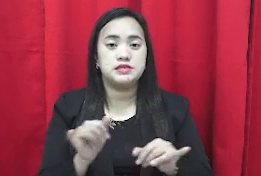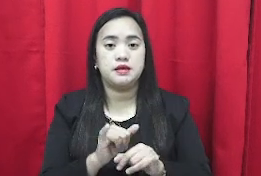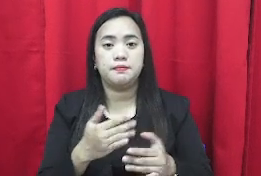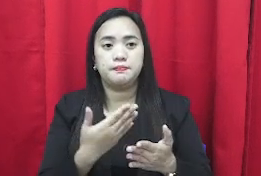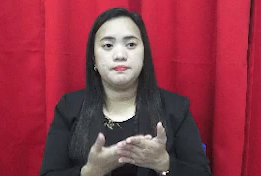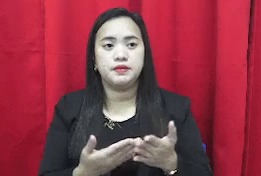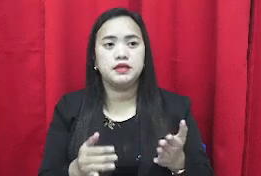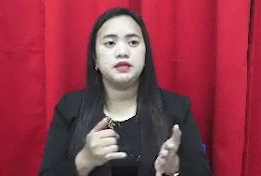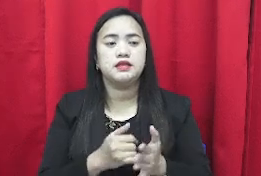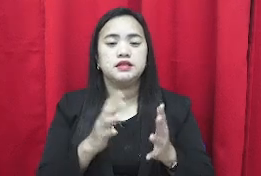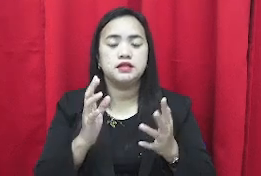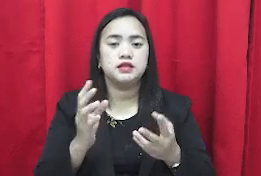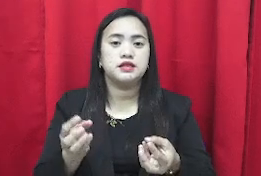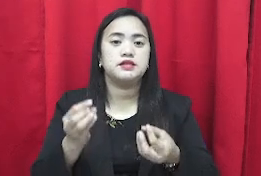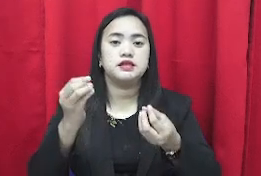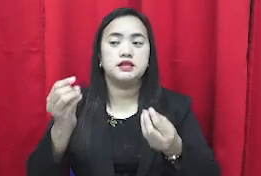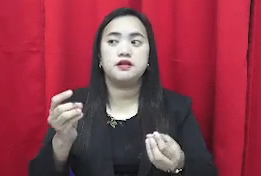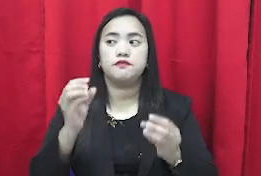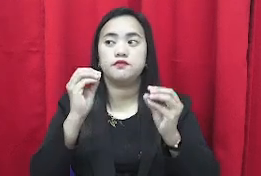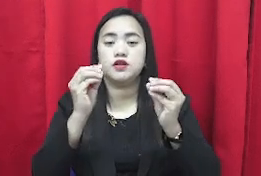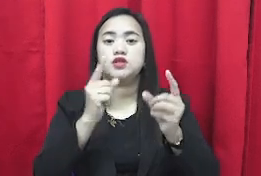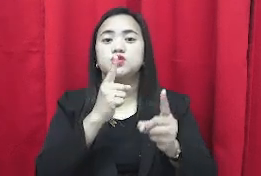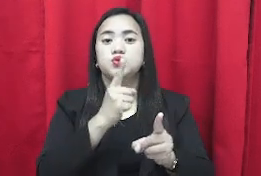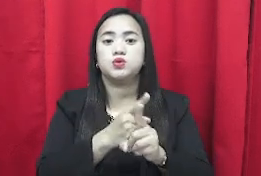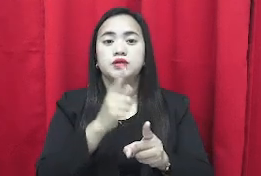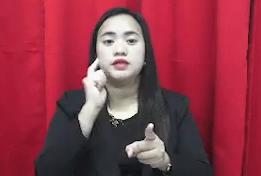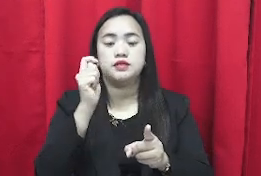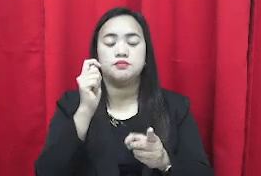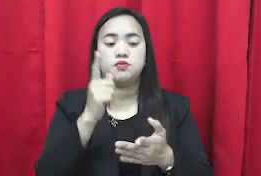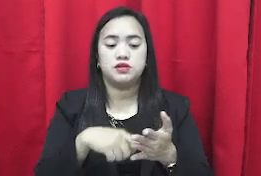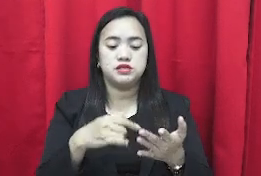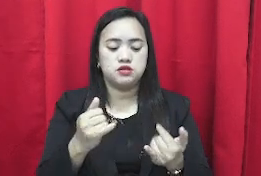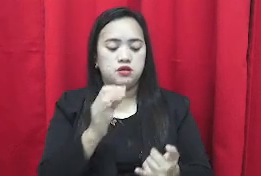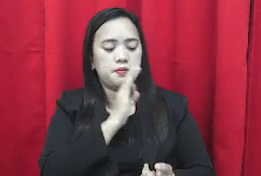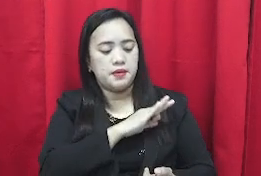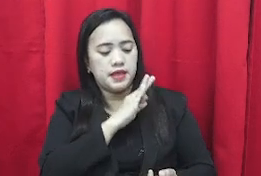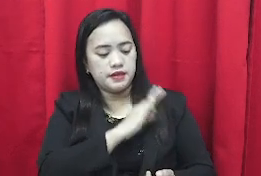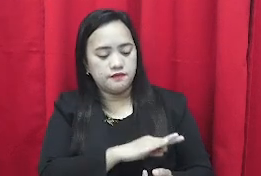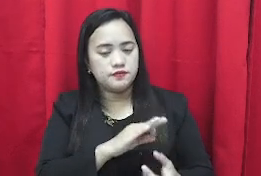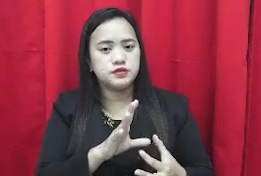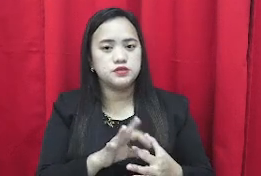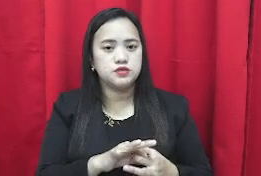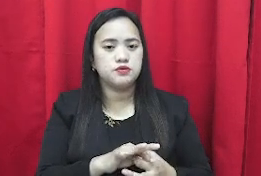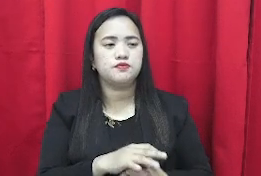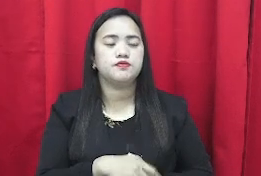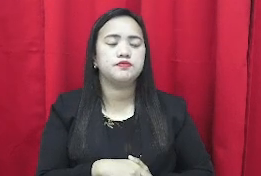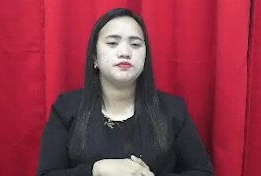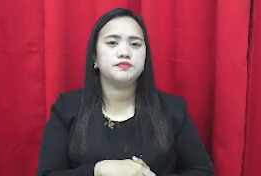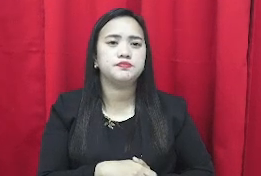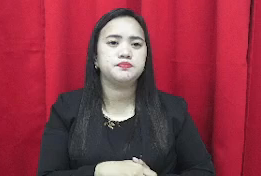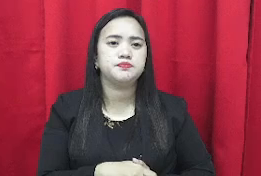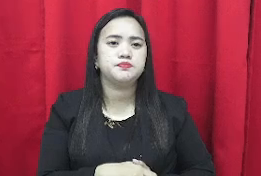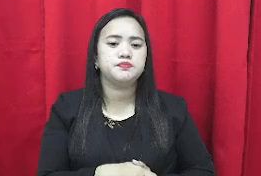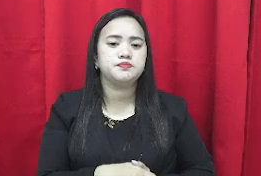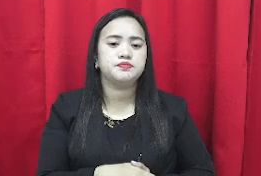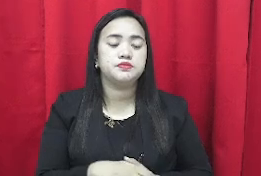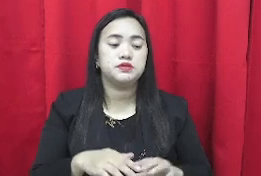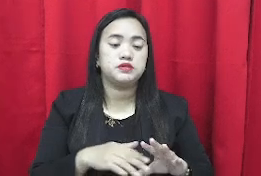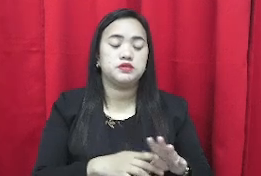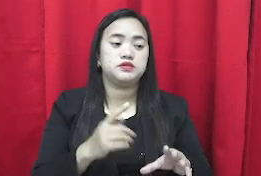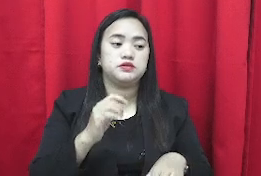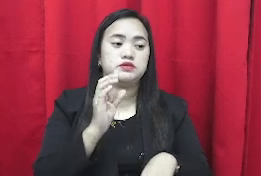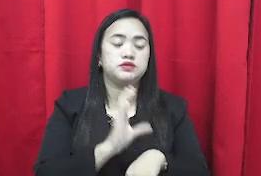makapagpatotoo kung ano ang ah benepisyo na idinulot ng programa ng ating church sa kanilang kinalalagyan